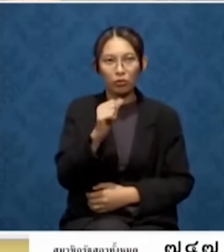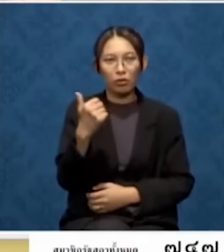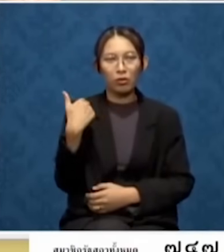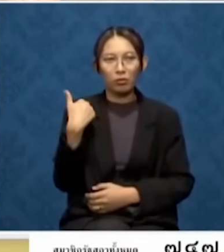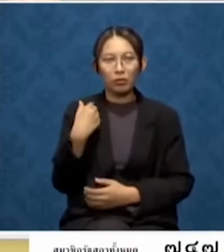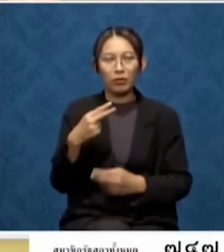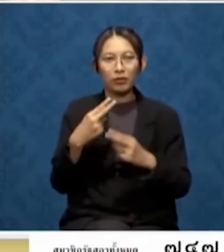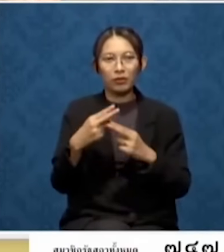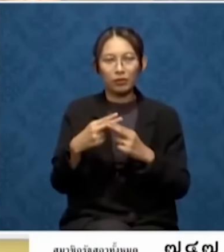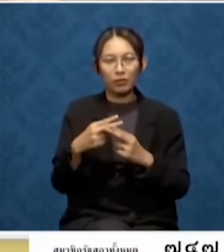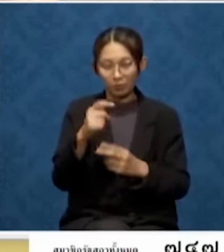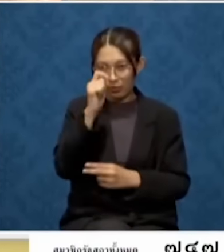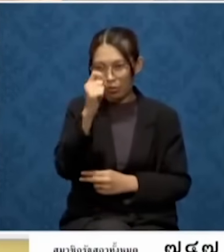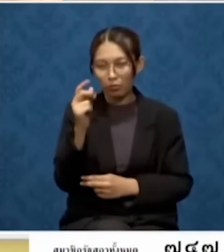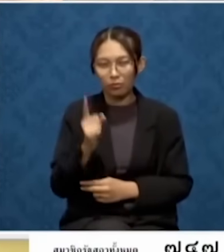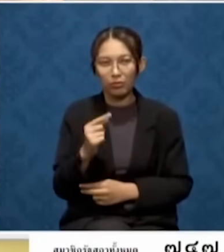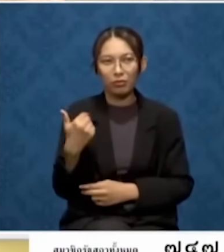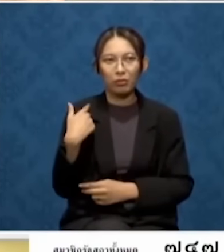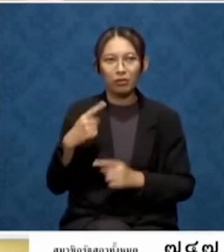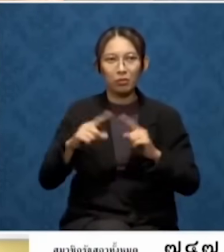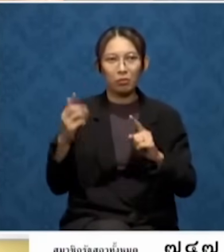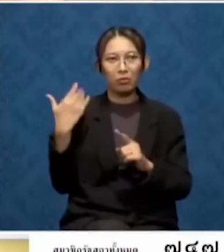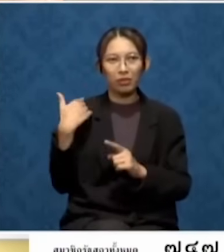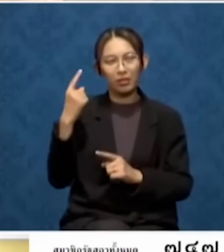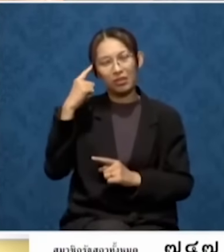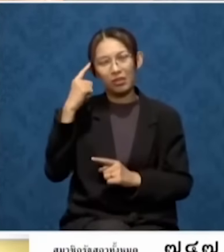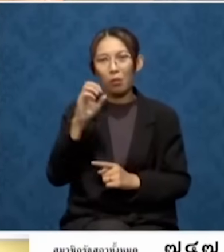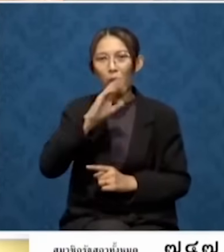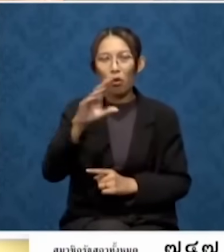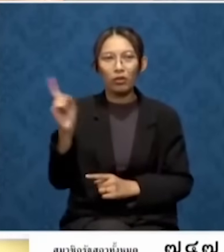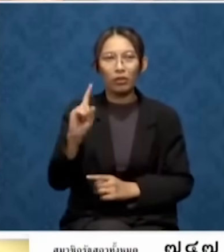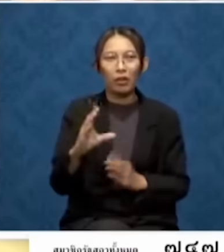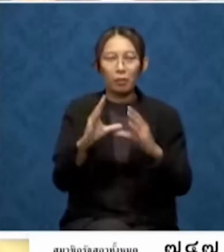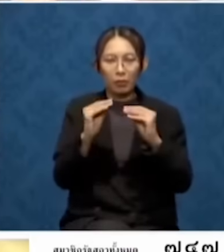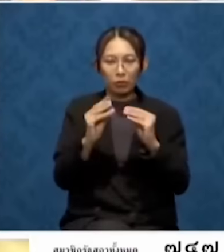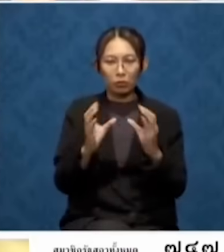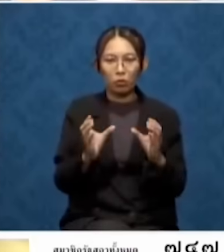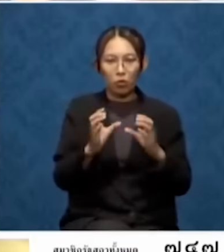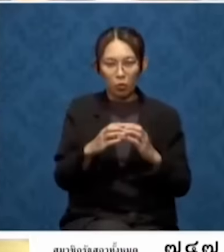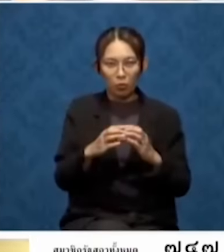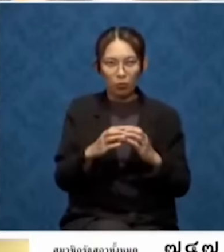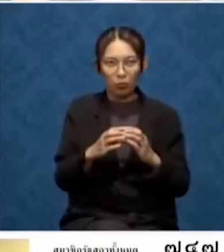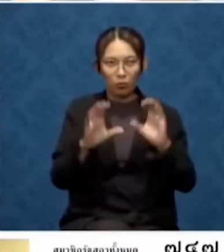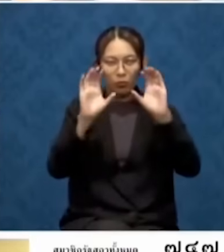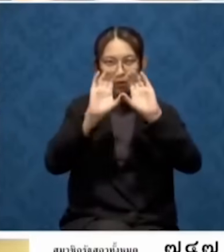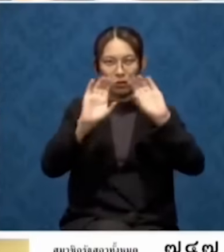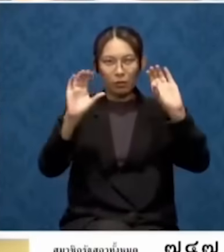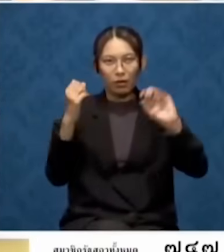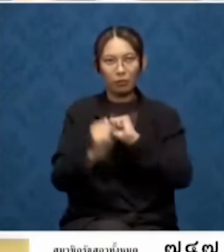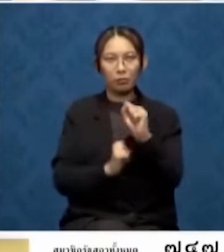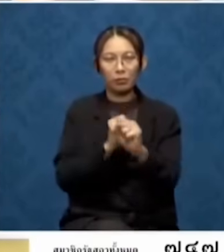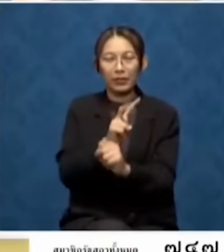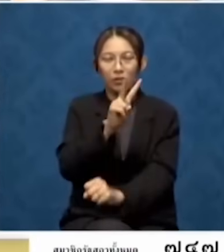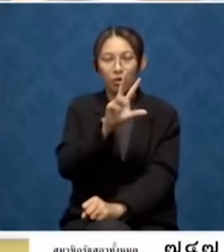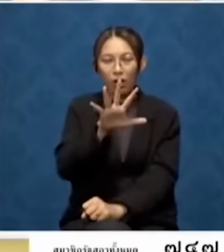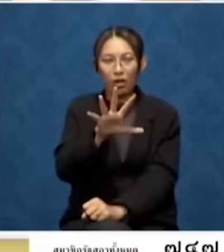เอ่ยนามท่านจริงๆเคารพท่านนะครับสิ่งที่ท่านได้กล่าวก็คือว่ามีการประชุมวิปรัฐบาลในปี